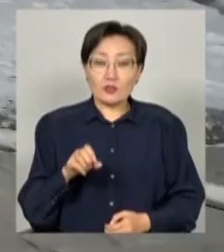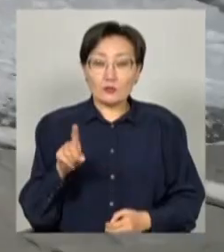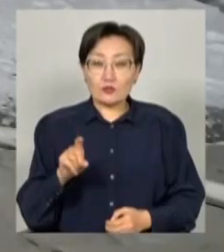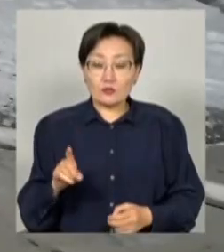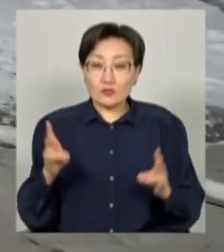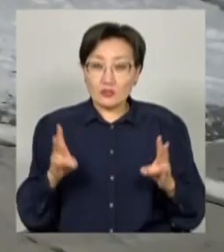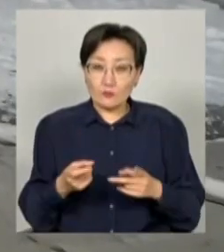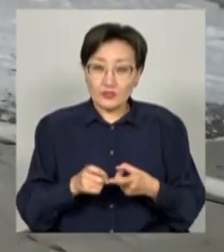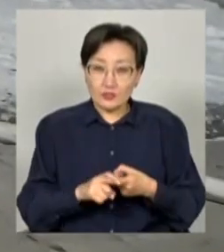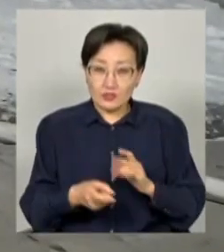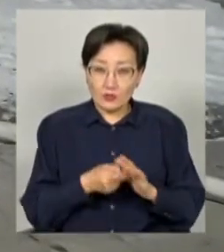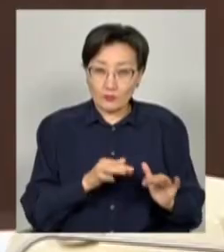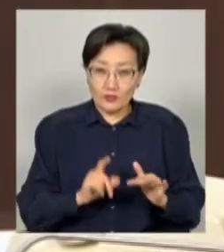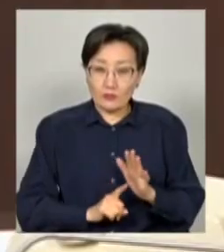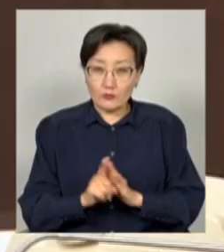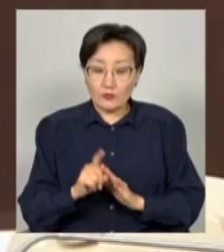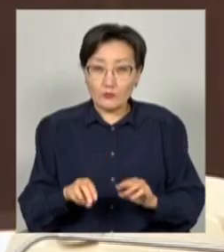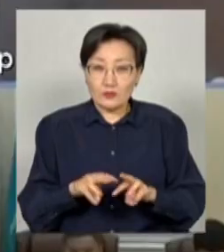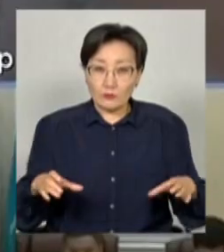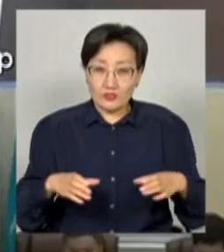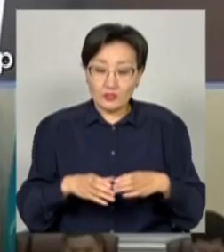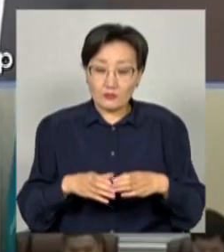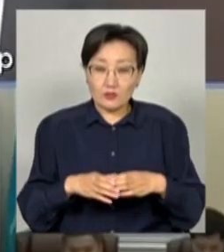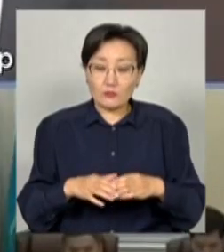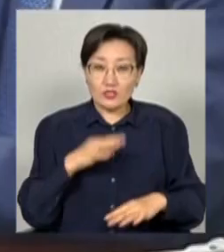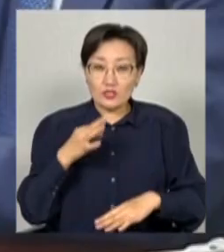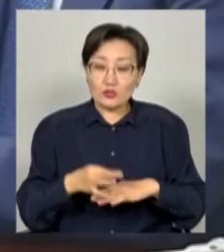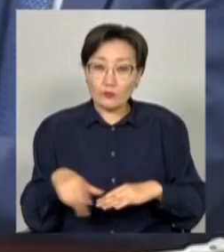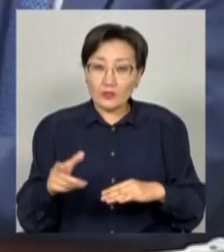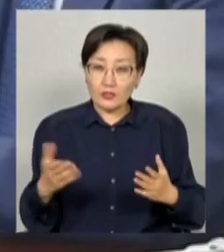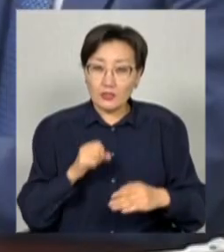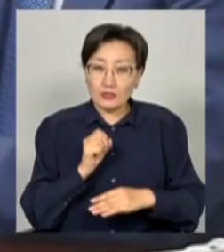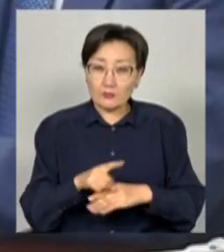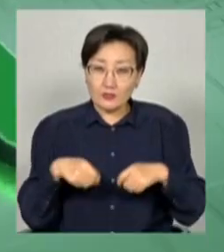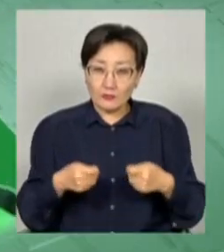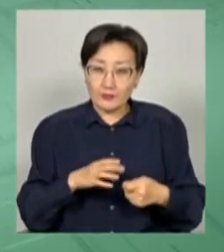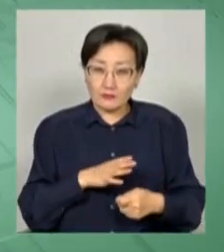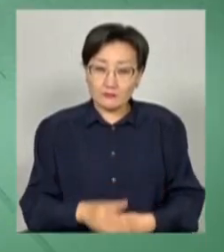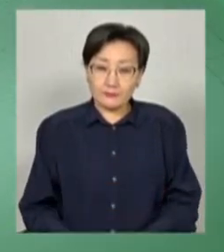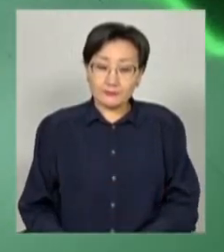Екібастұздағы апатқа қатысты тергеу басталды. Үкімет басшысы жауаптыларға қандай тапсырма берді?